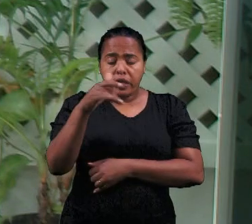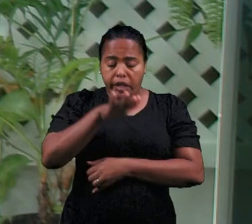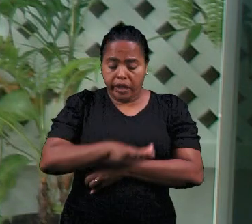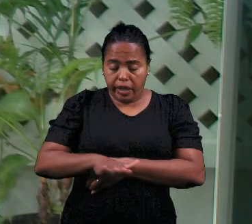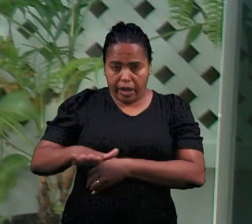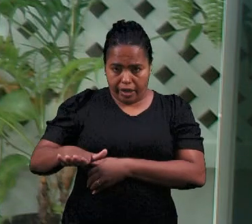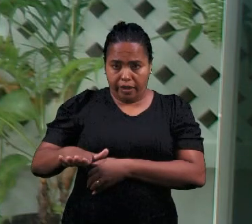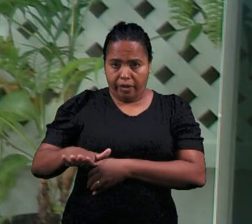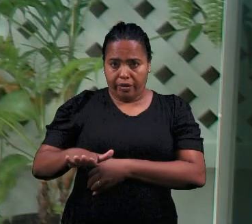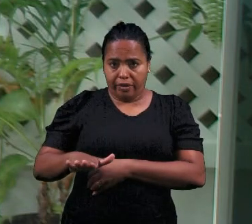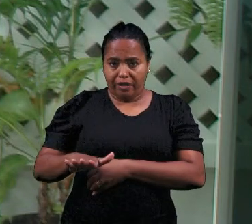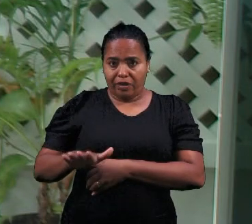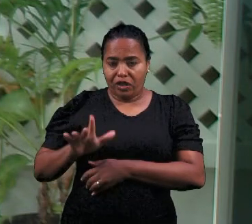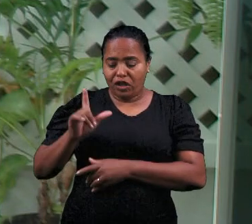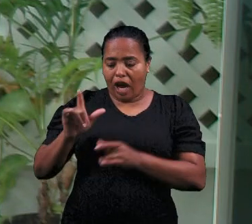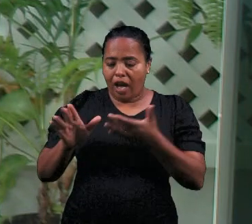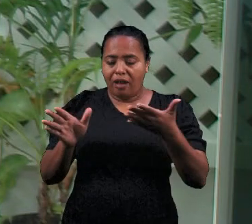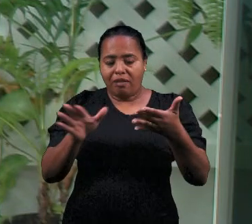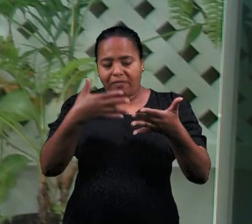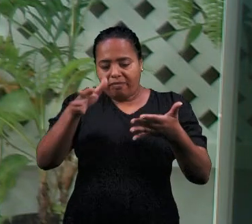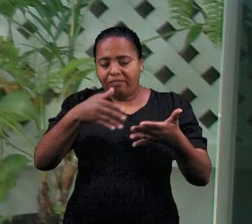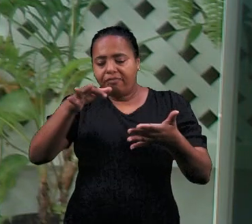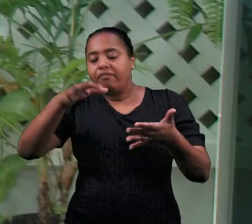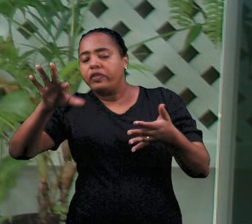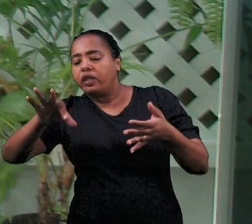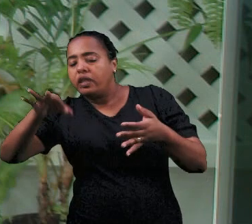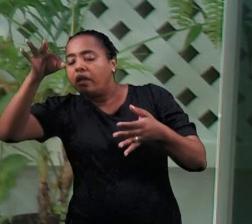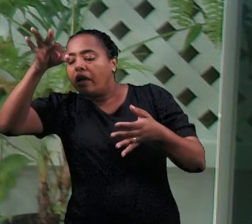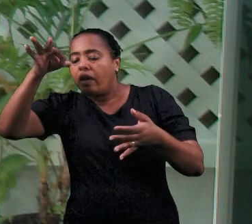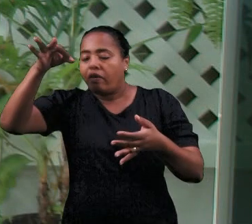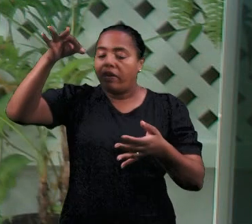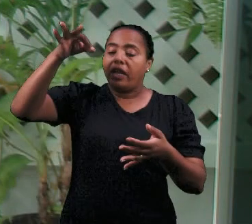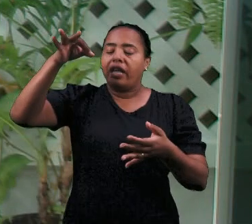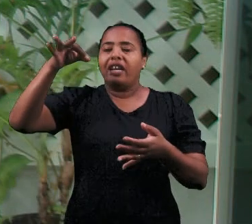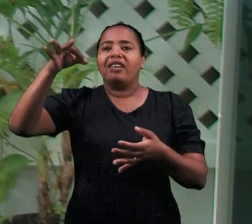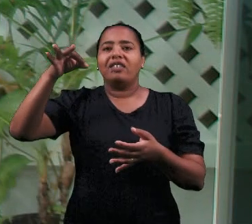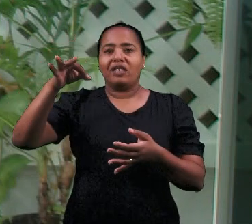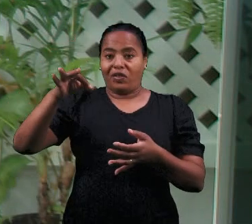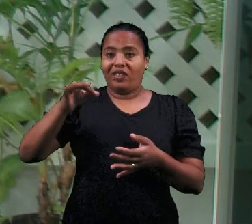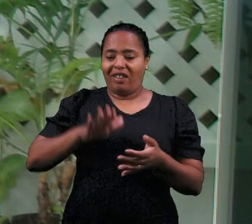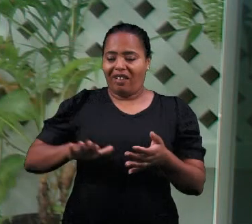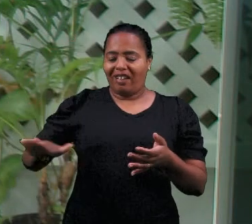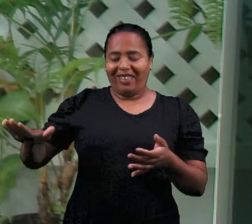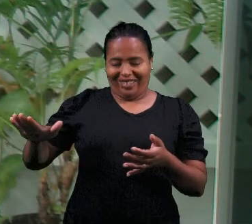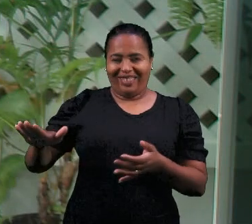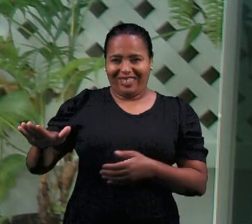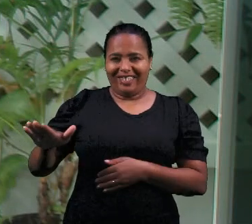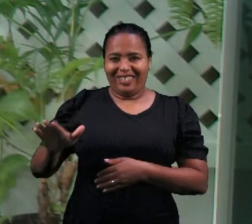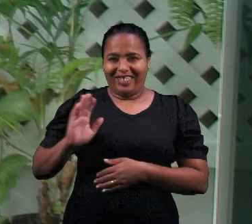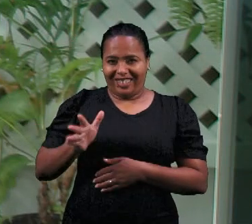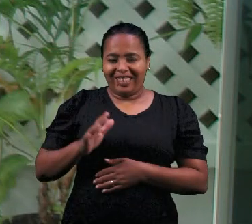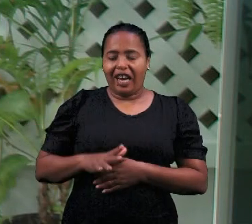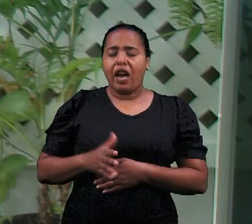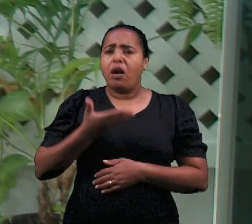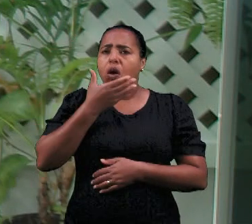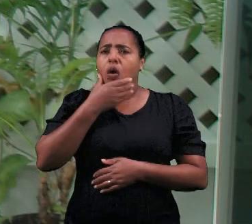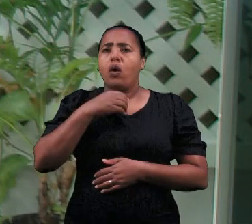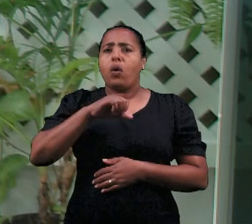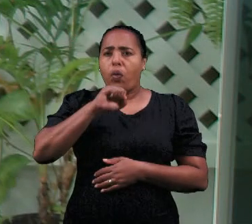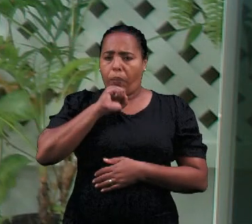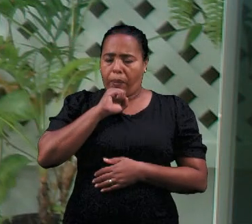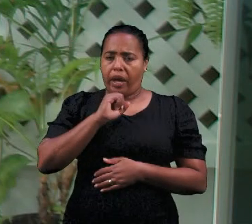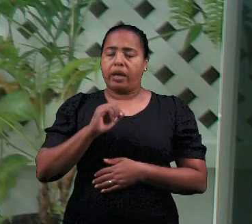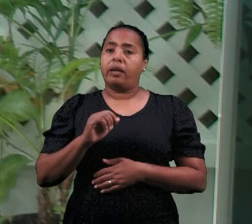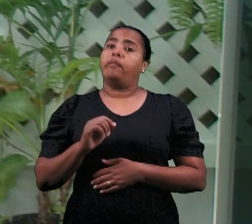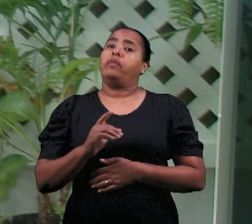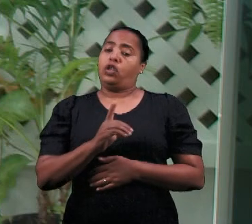soit spontané. Mais j'ai un fait ici intéressant d'un enfant. J'ai sélectionné